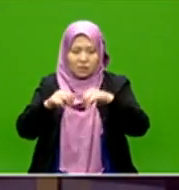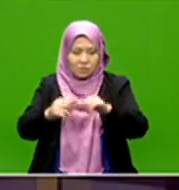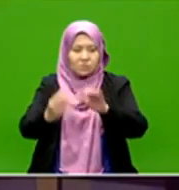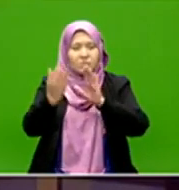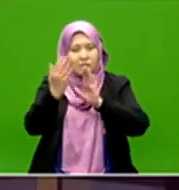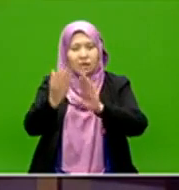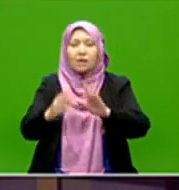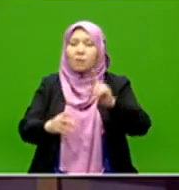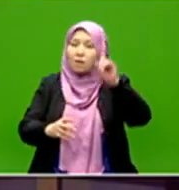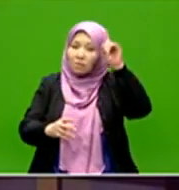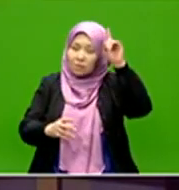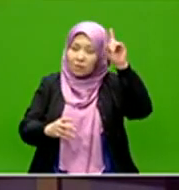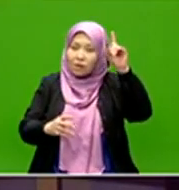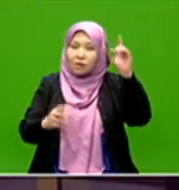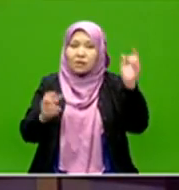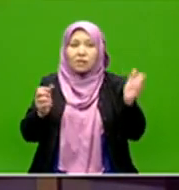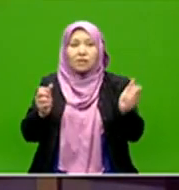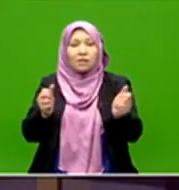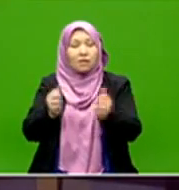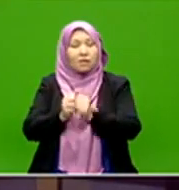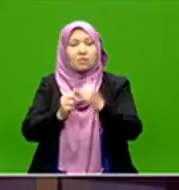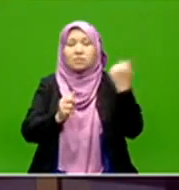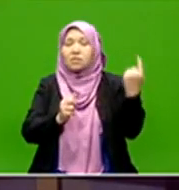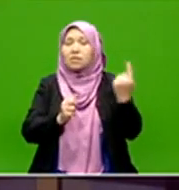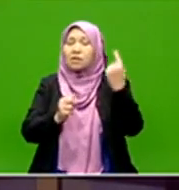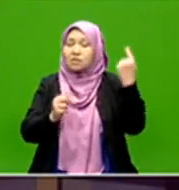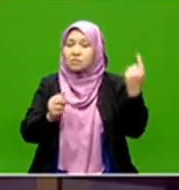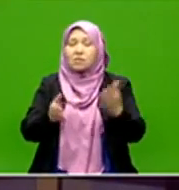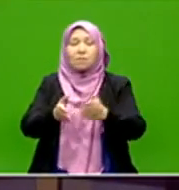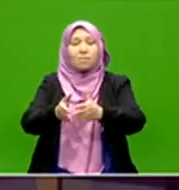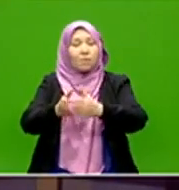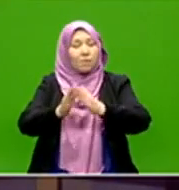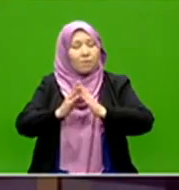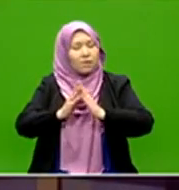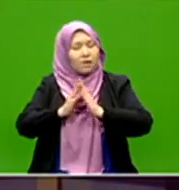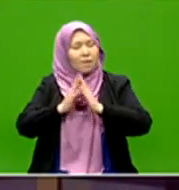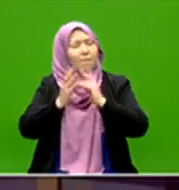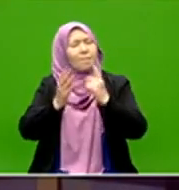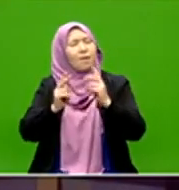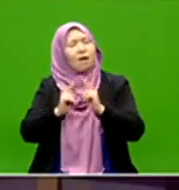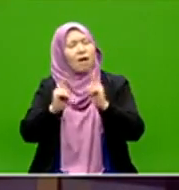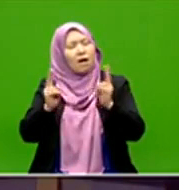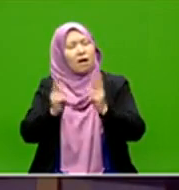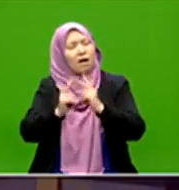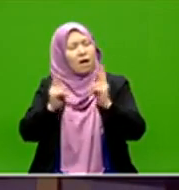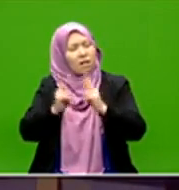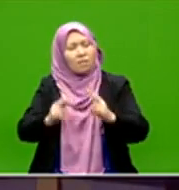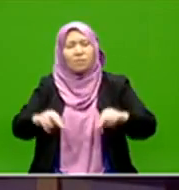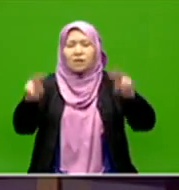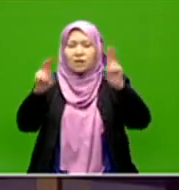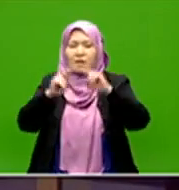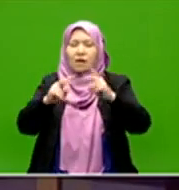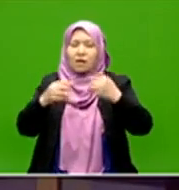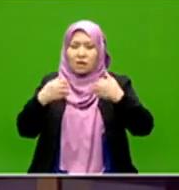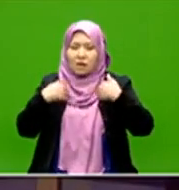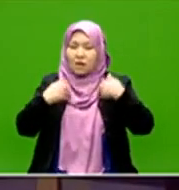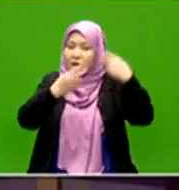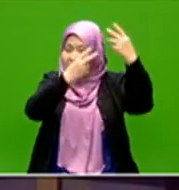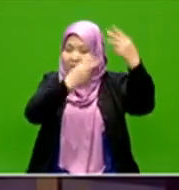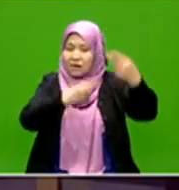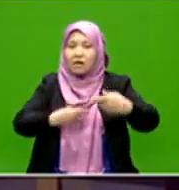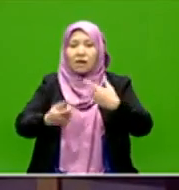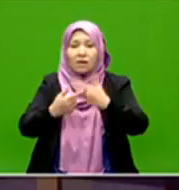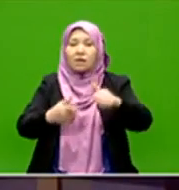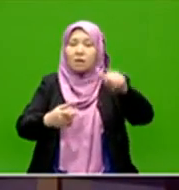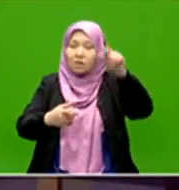Subhanahu Wa Taala, mengingatinya, sentiasa memohon. Yang paling berharga dalam hidup ini adalah hadiah hidayah daripada Allah Subhanahu